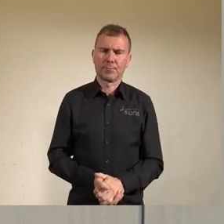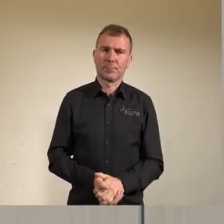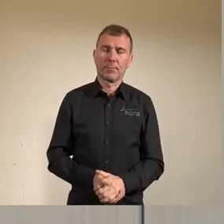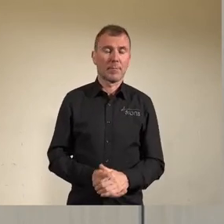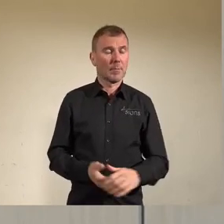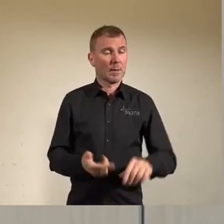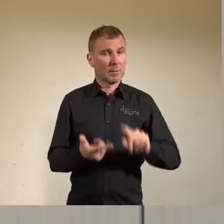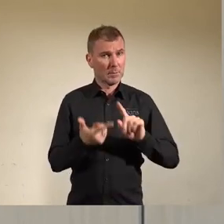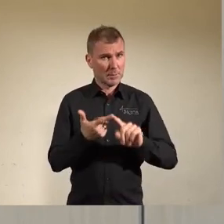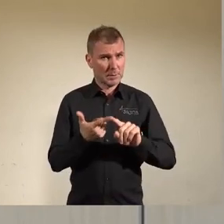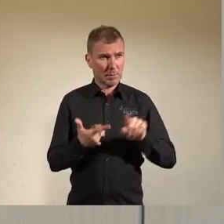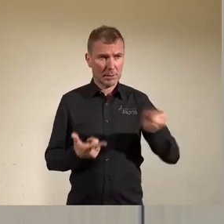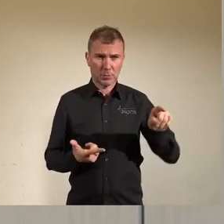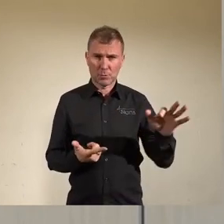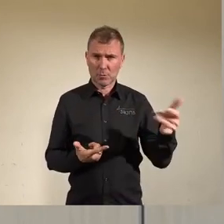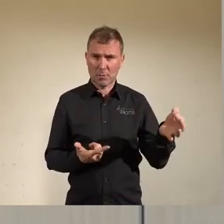zum Zweiten,